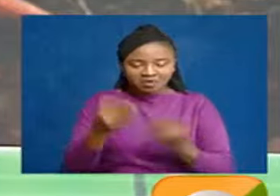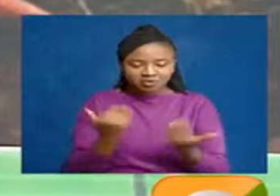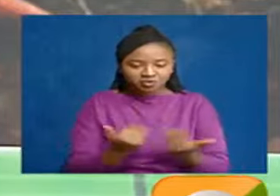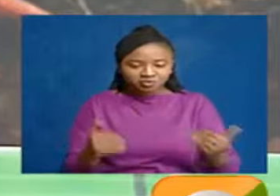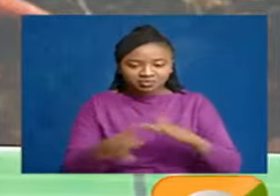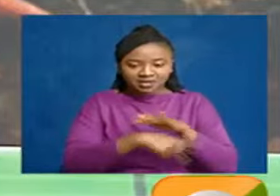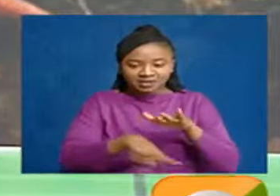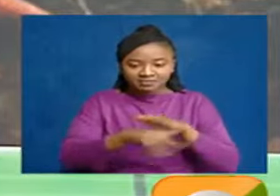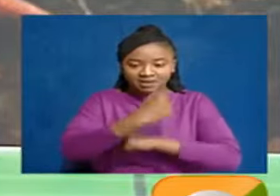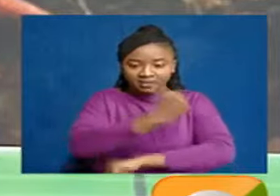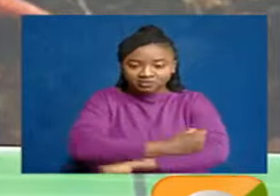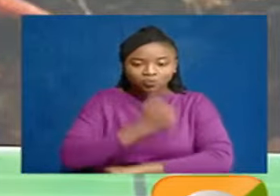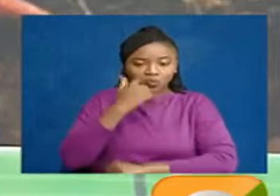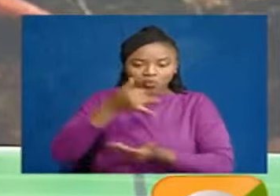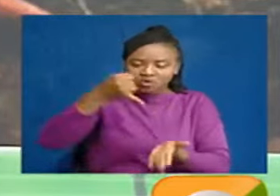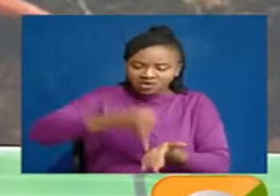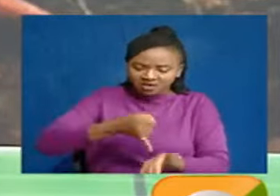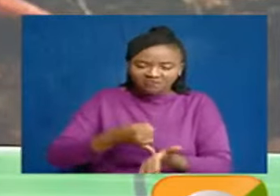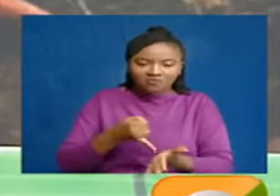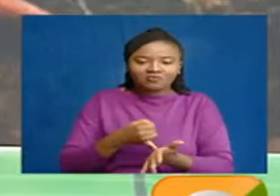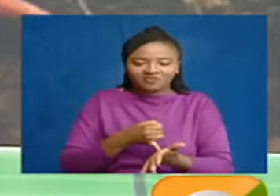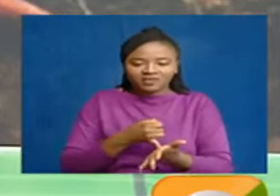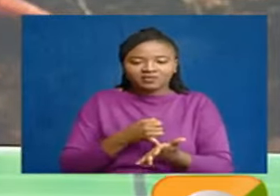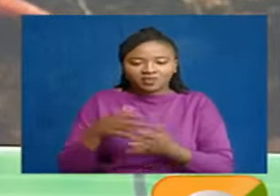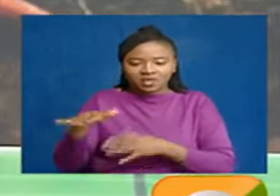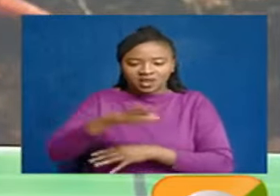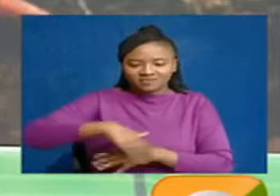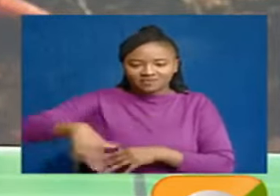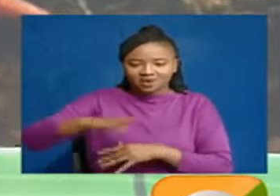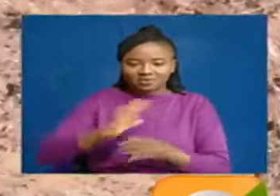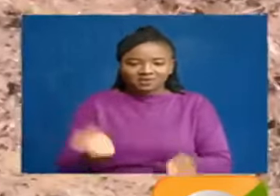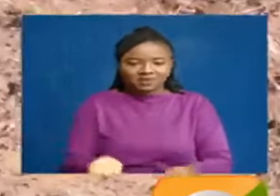za msingi ambao wanajihusisha na masala ya mazingira.